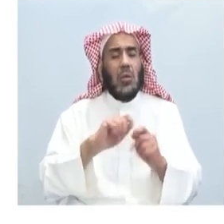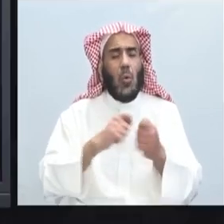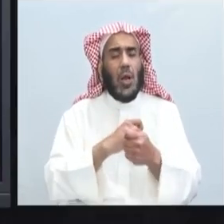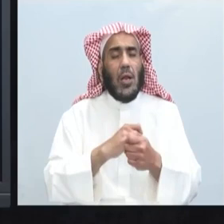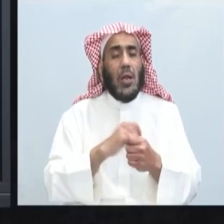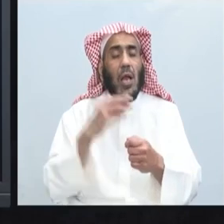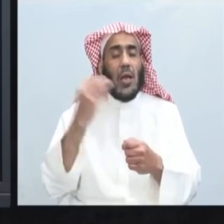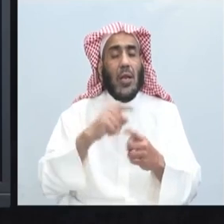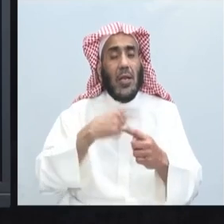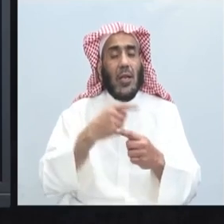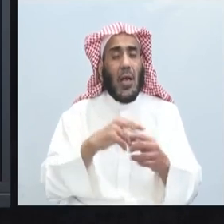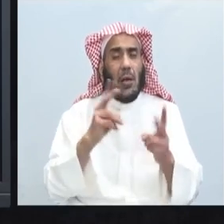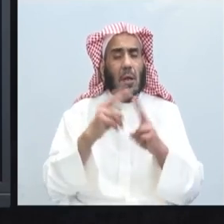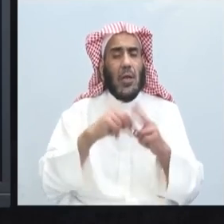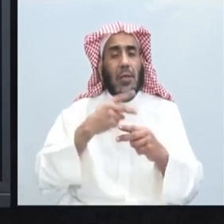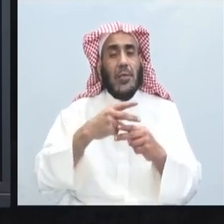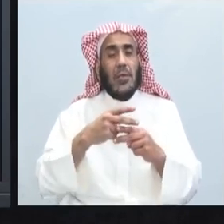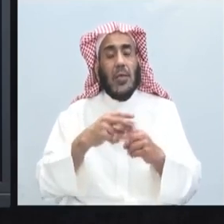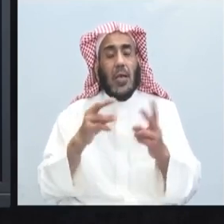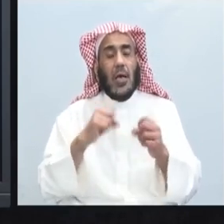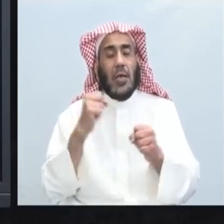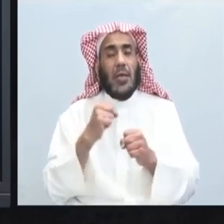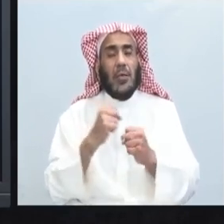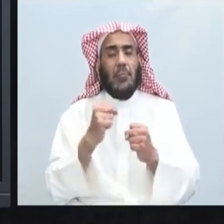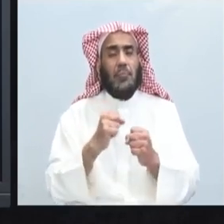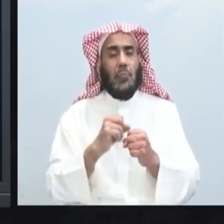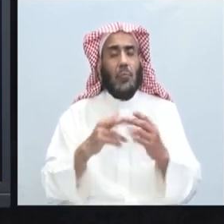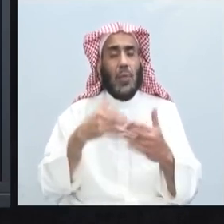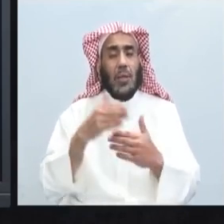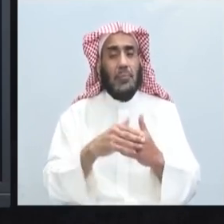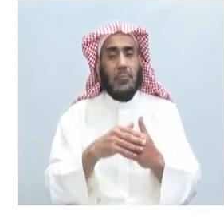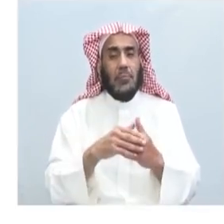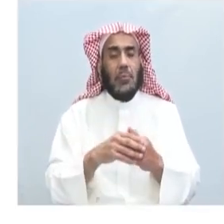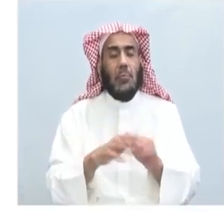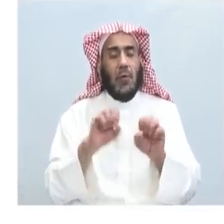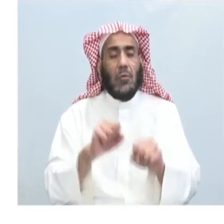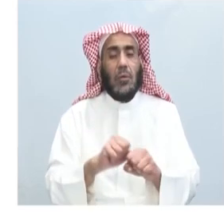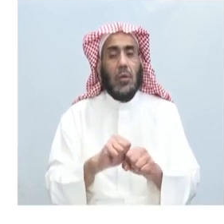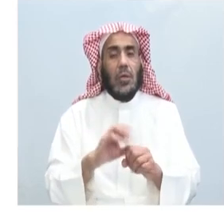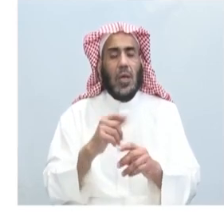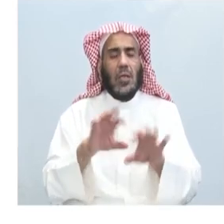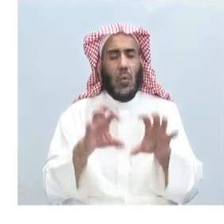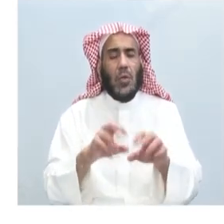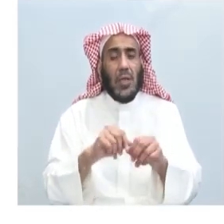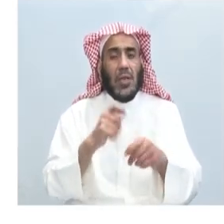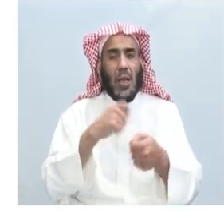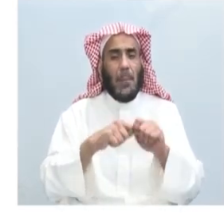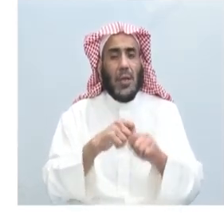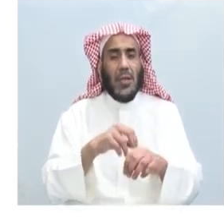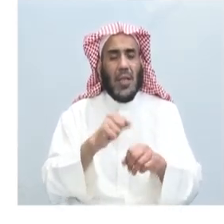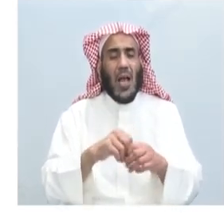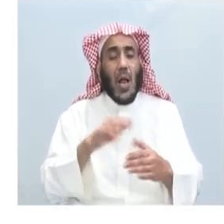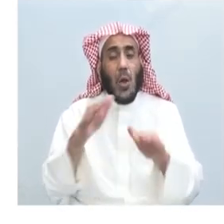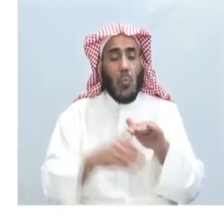من طاقه حركيه الى كهربائيه وكهربائيه الى حركيه فبالتالي هي محفوظه طاقه الوضع الكيميائيه هي الطاقه